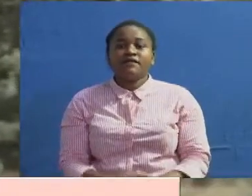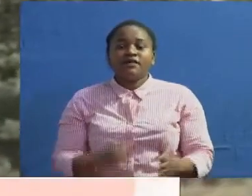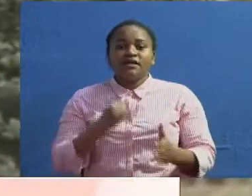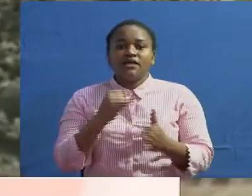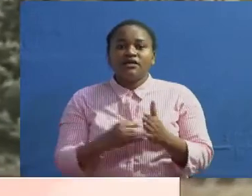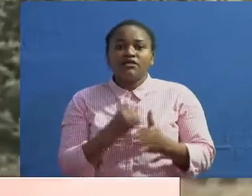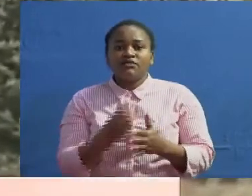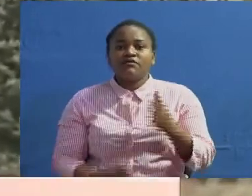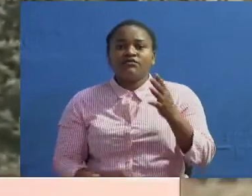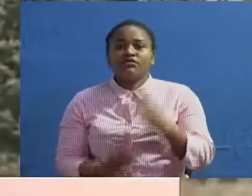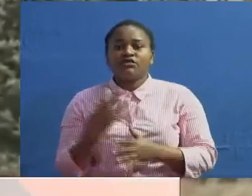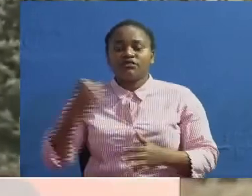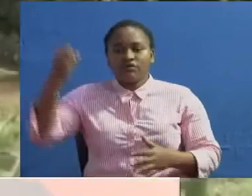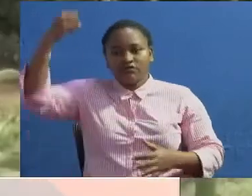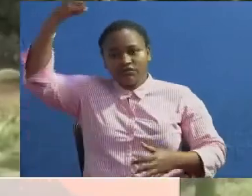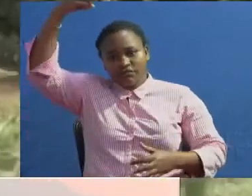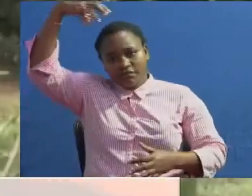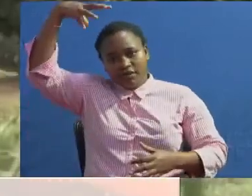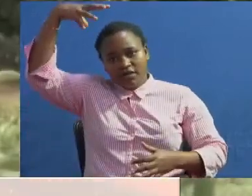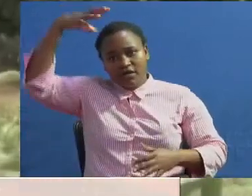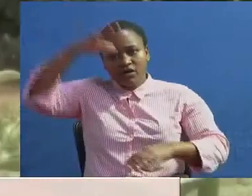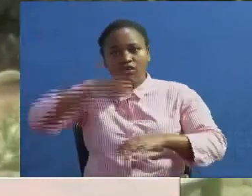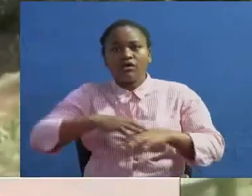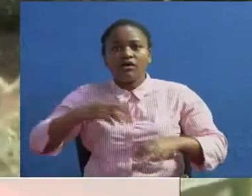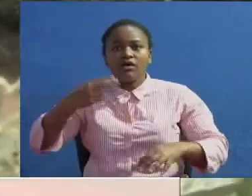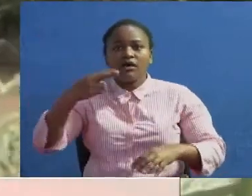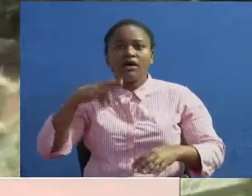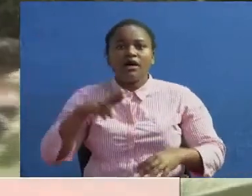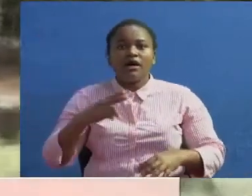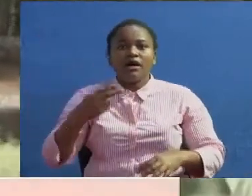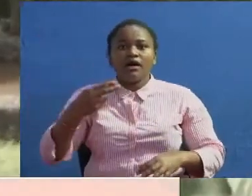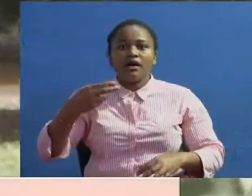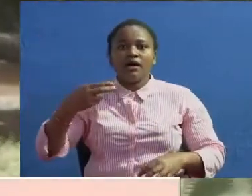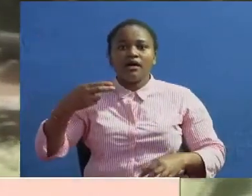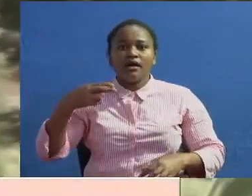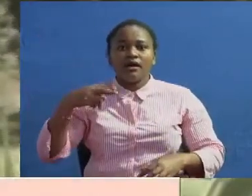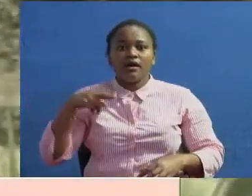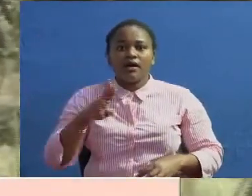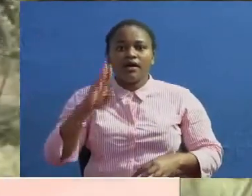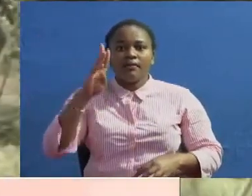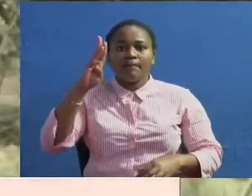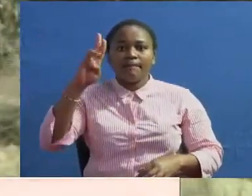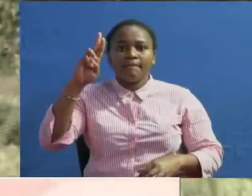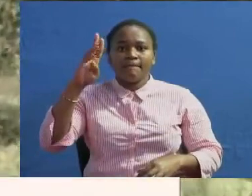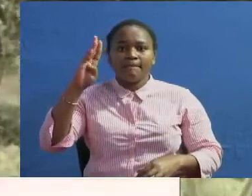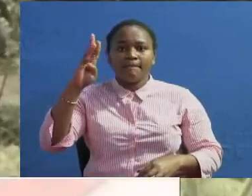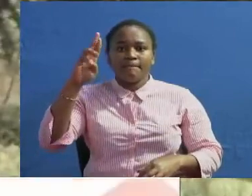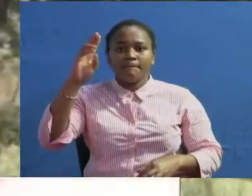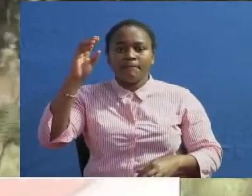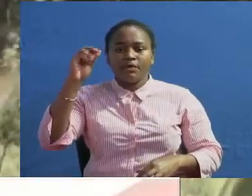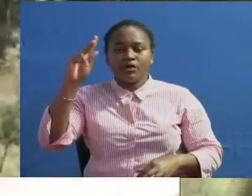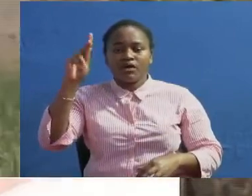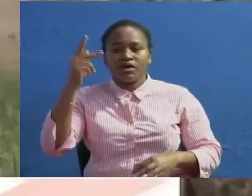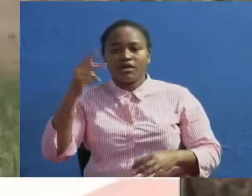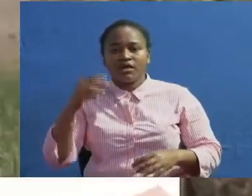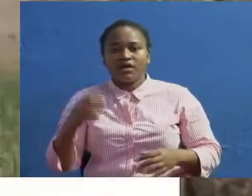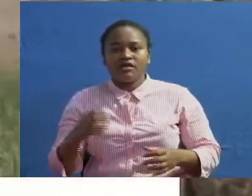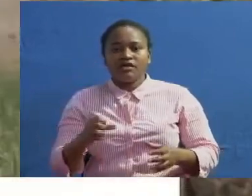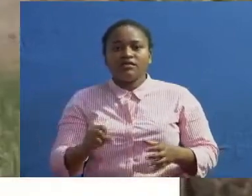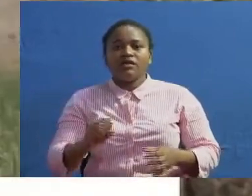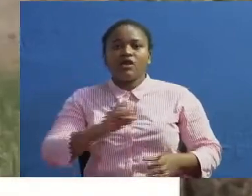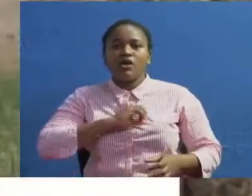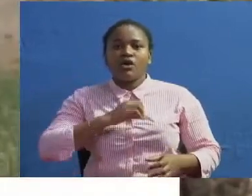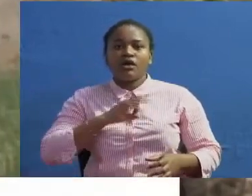kuzalisha umeme kutokana na maji kiitwacho Hydrobox Kenya kilianzishwa na Mkenya John Magiro, mmiliki wa kampuni ya